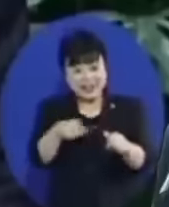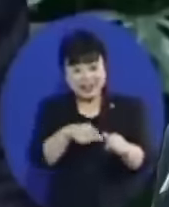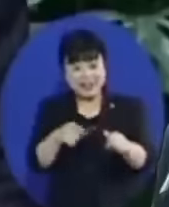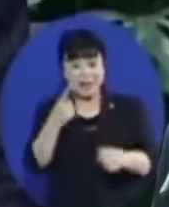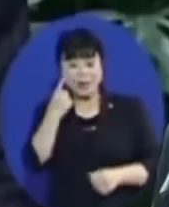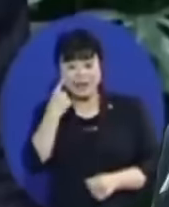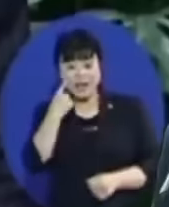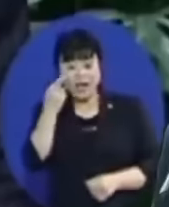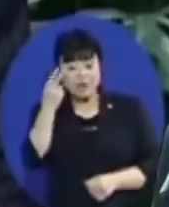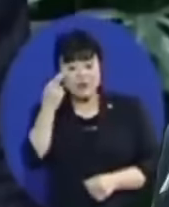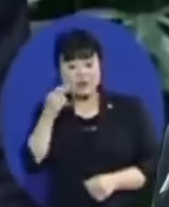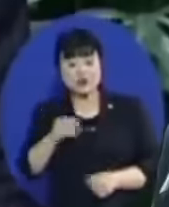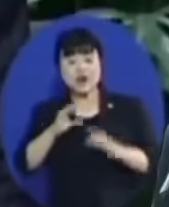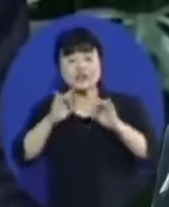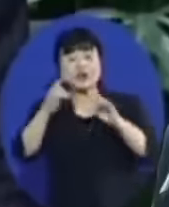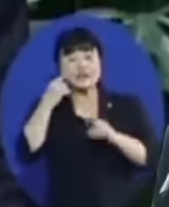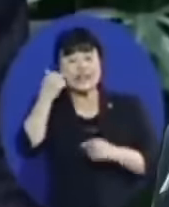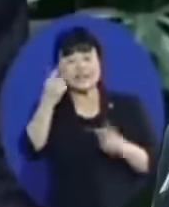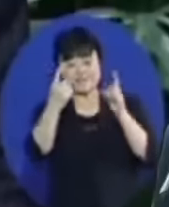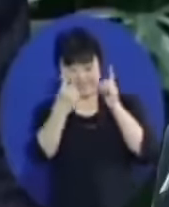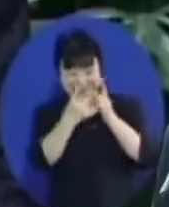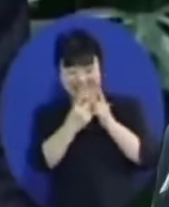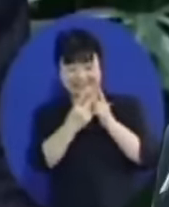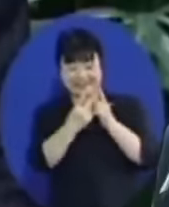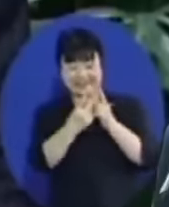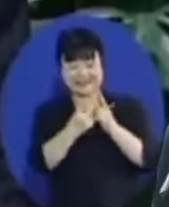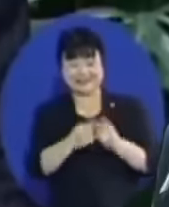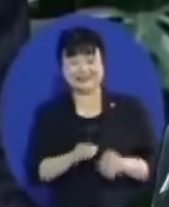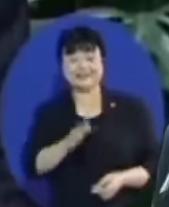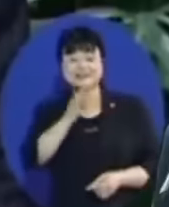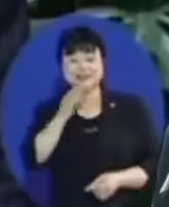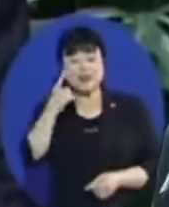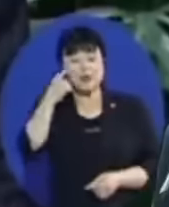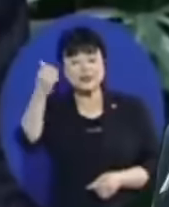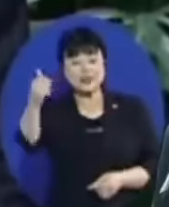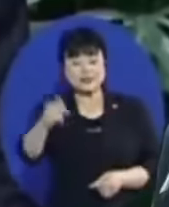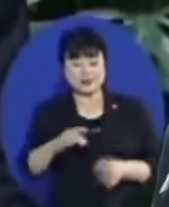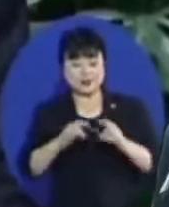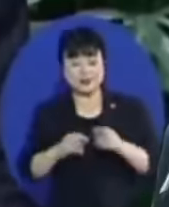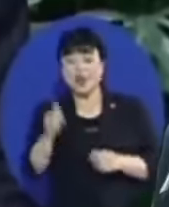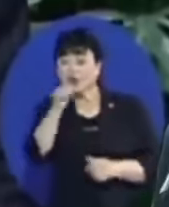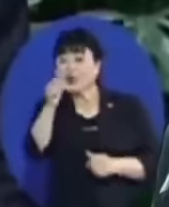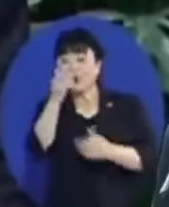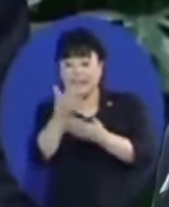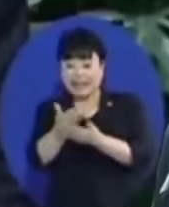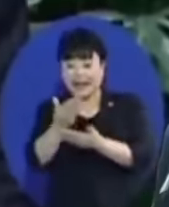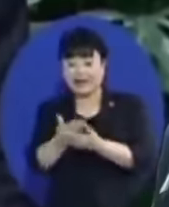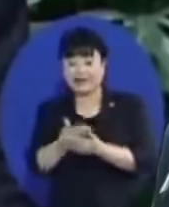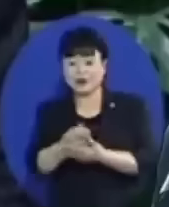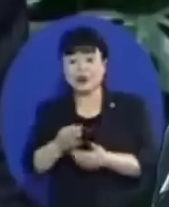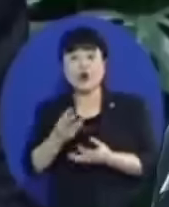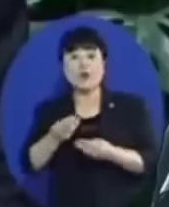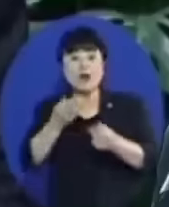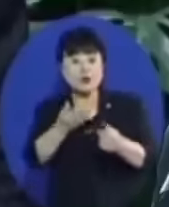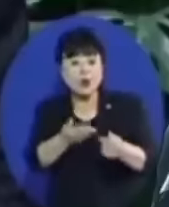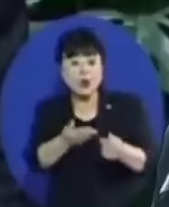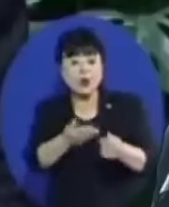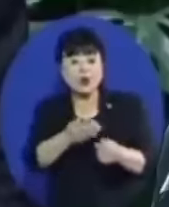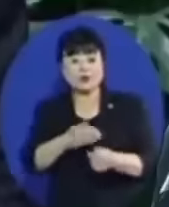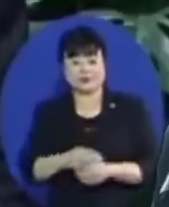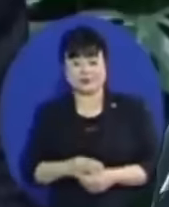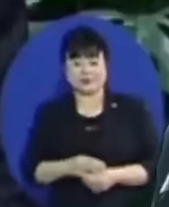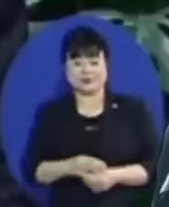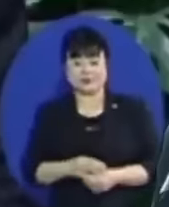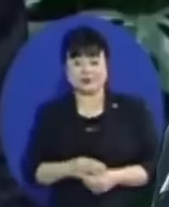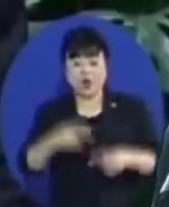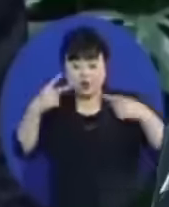보니까 미국 선교사를 만나서 선교사가 날 따라다니면서 통역을 해주겠느냐, 그래서 돈을 얼마나 주겠느냐, 가정교사로 있던